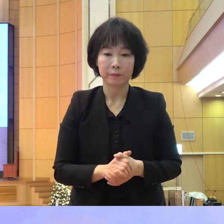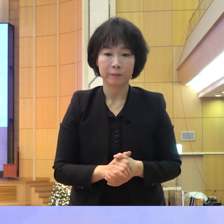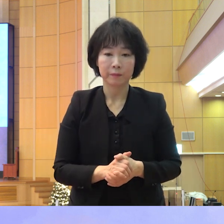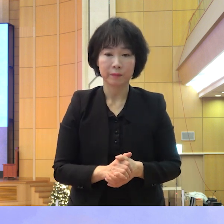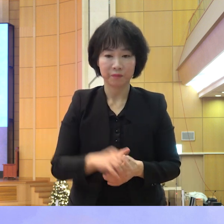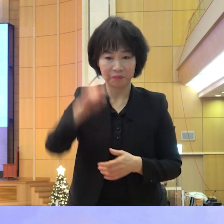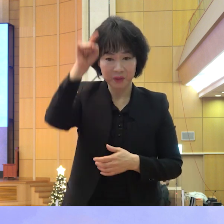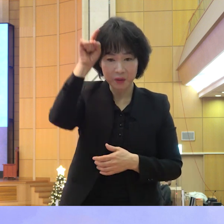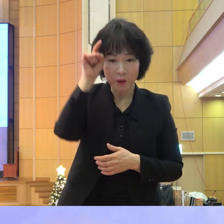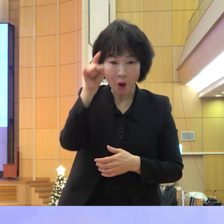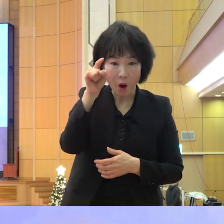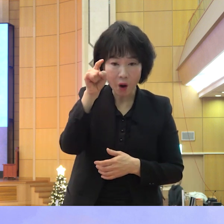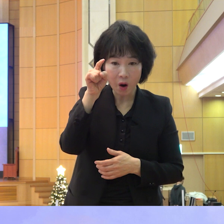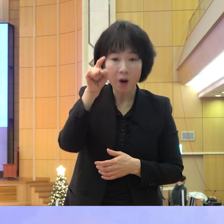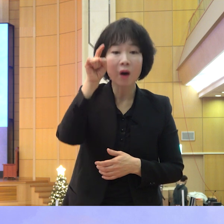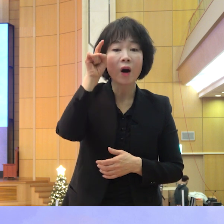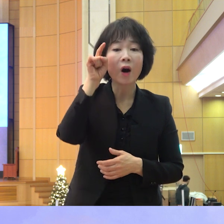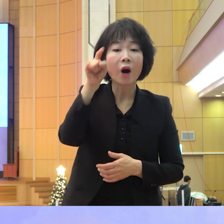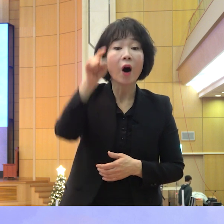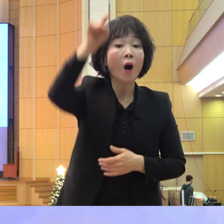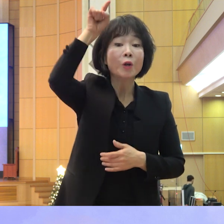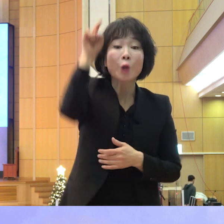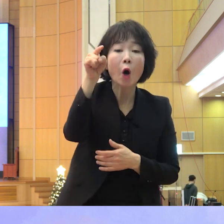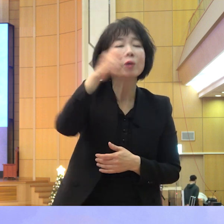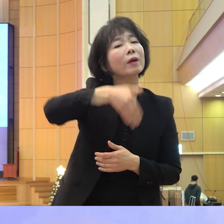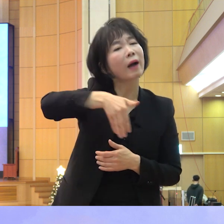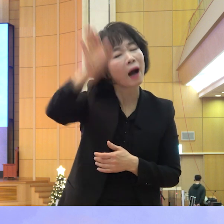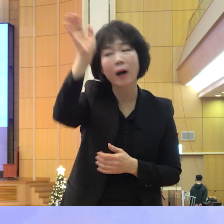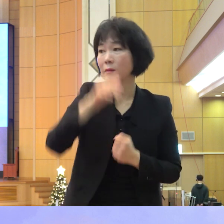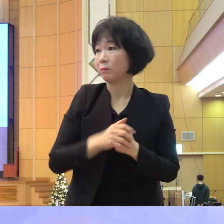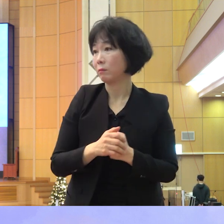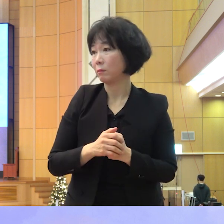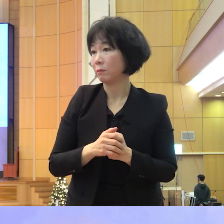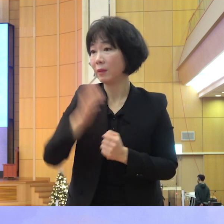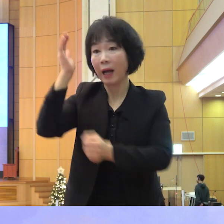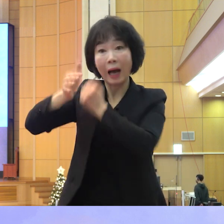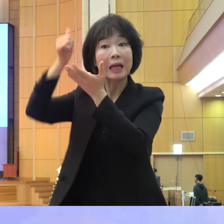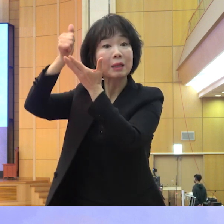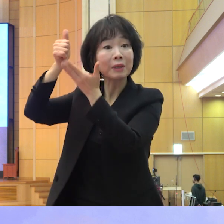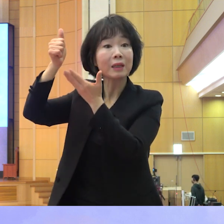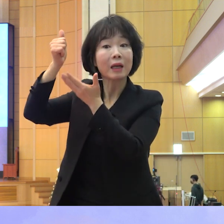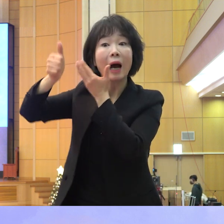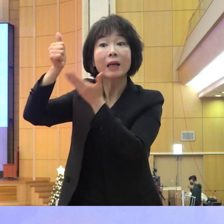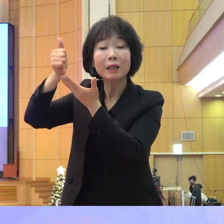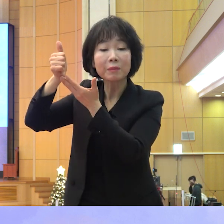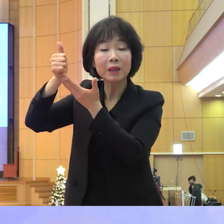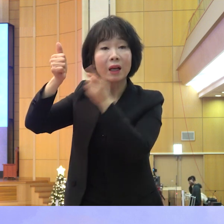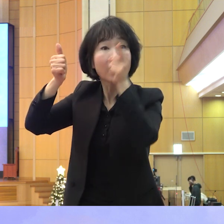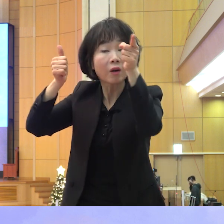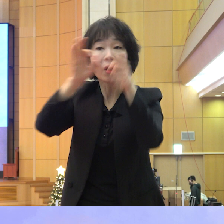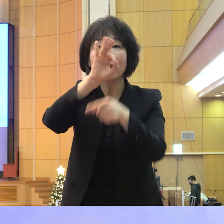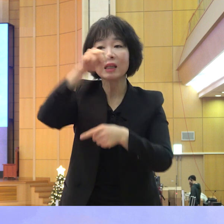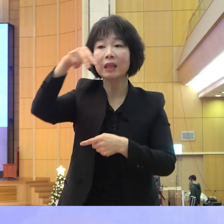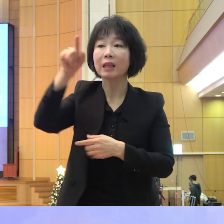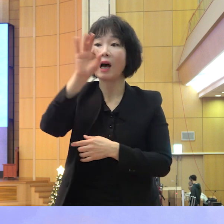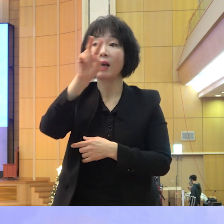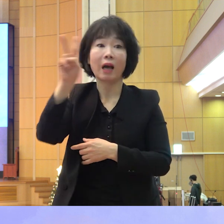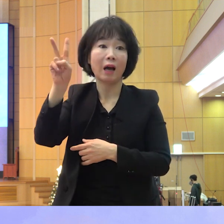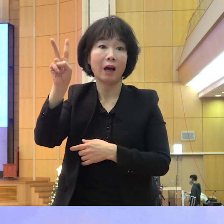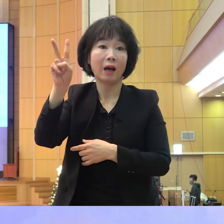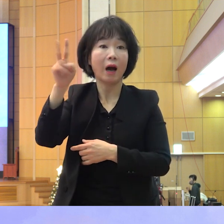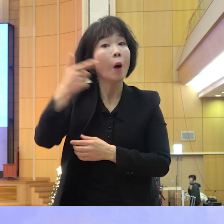너는 가서, 그랬어요. 너는이란 말은 하나님이 이사야 선지자에게 말하는